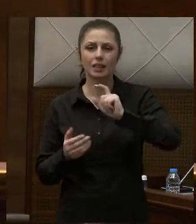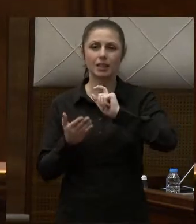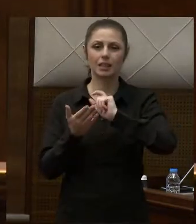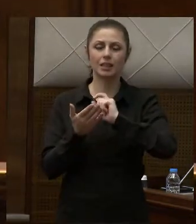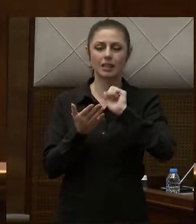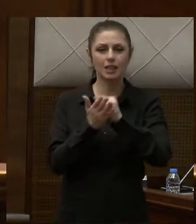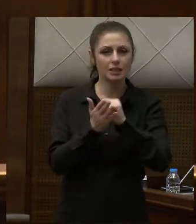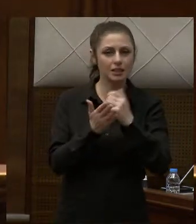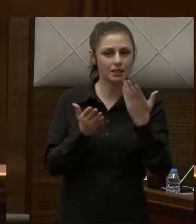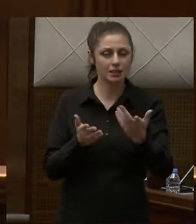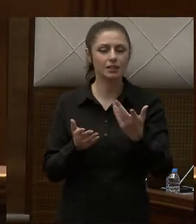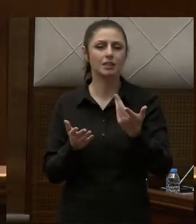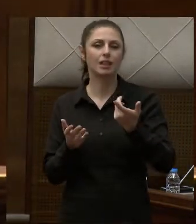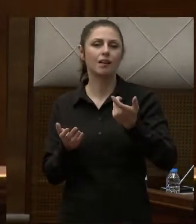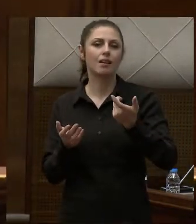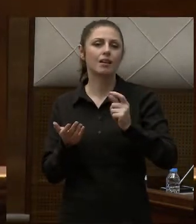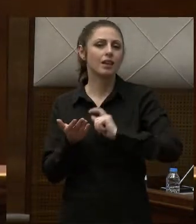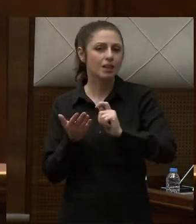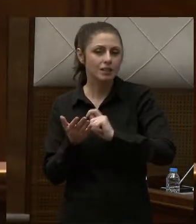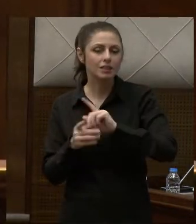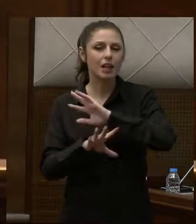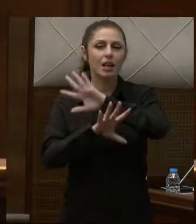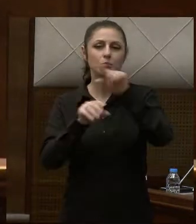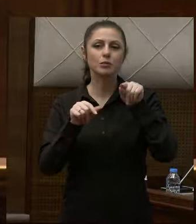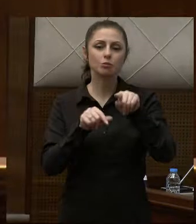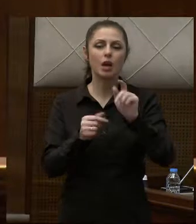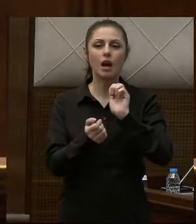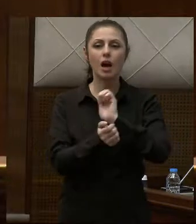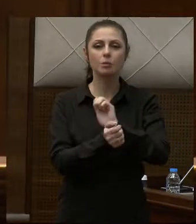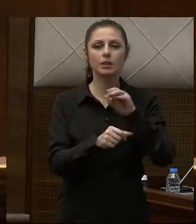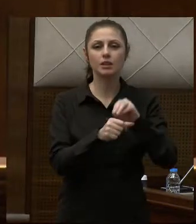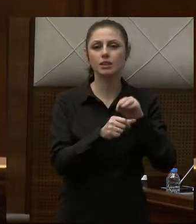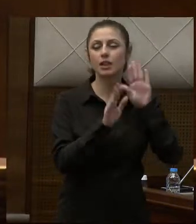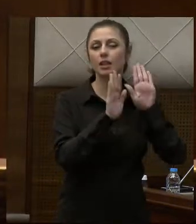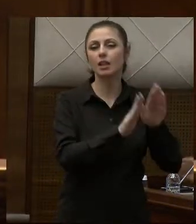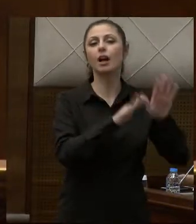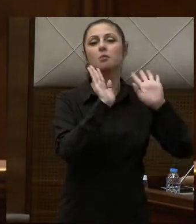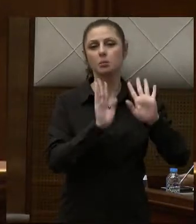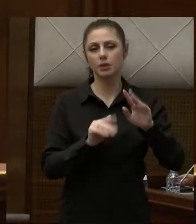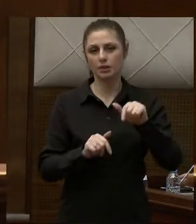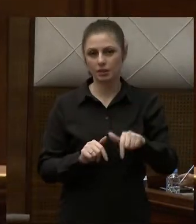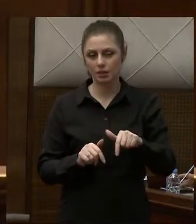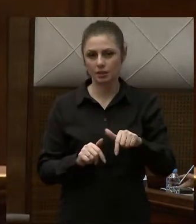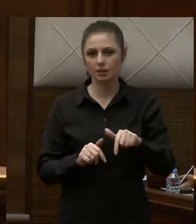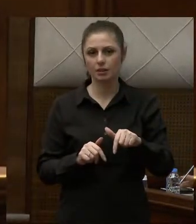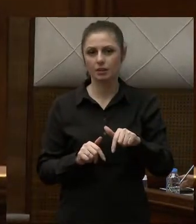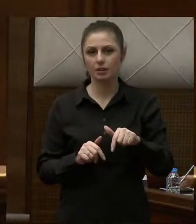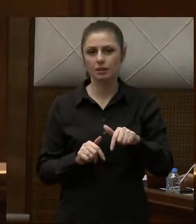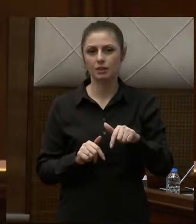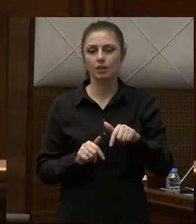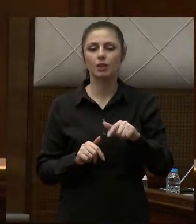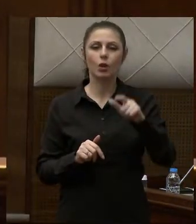çizerin hapishanelerde kalmamasının altını da çizerek Türkiye'nin de bu